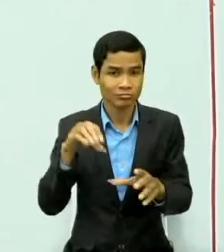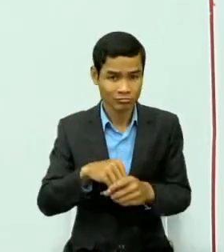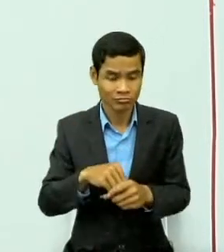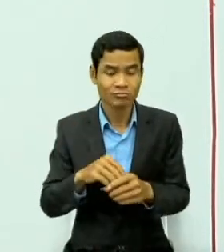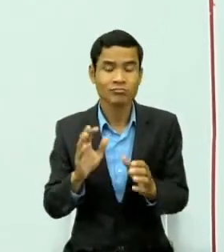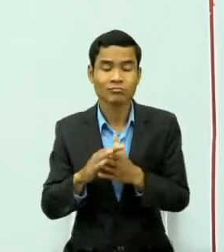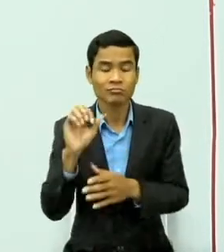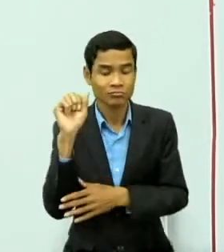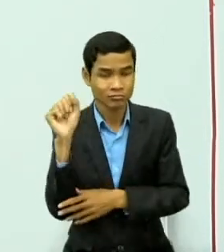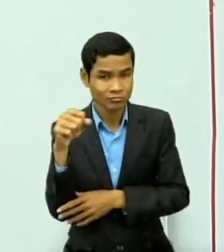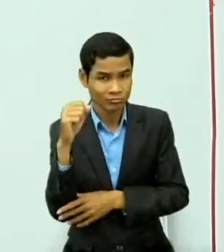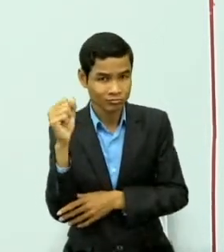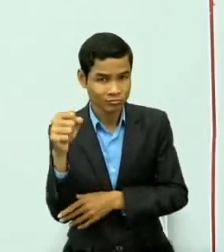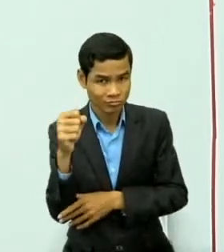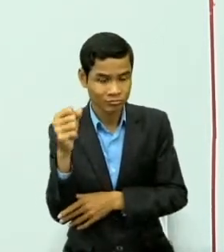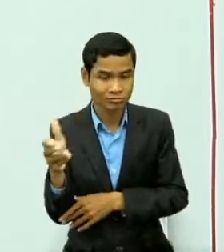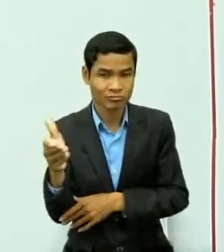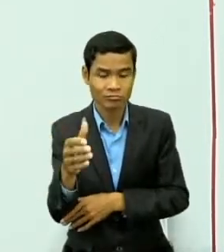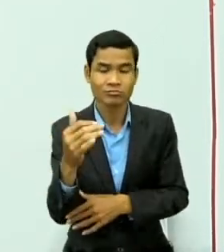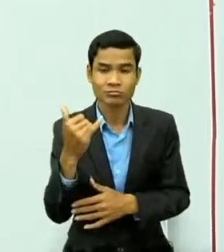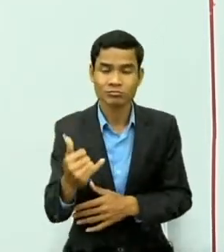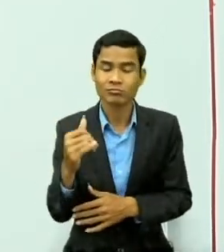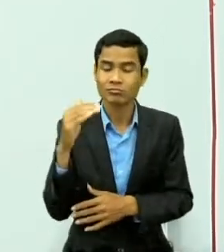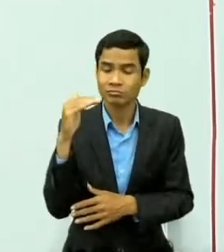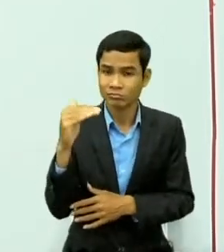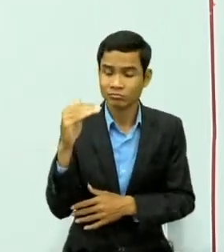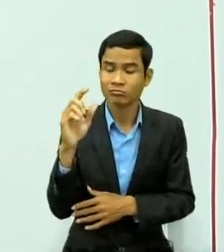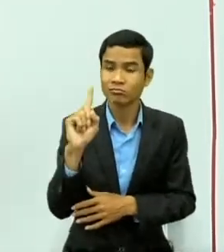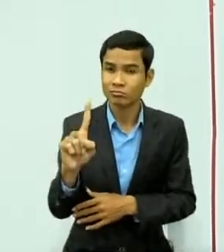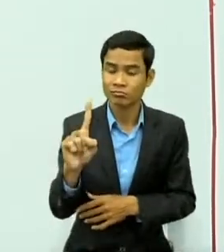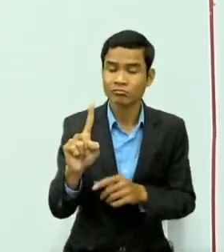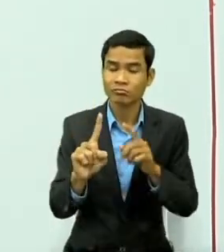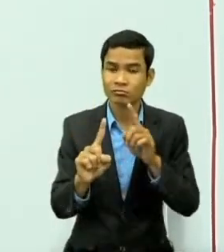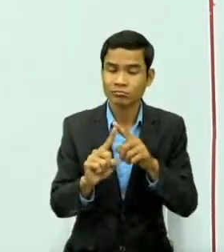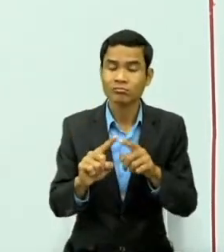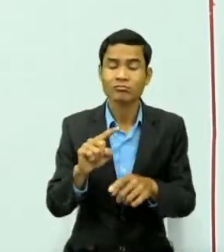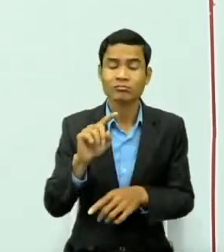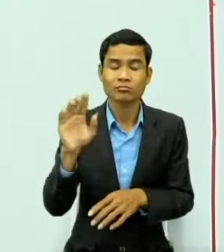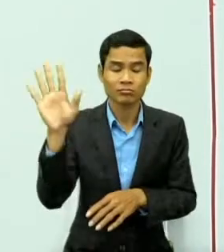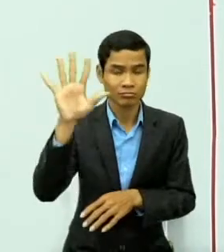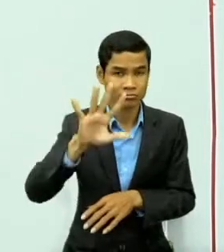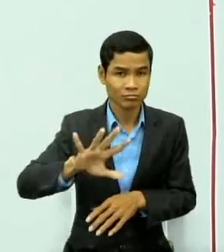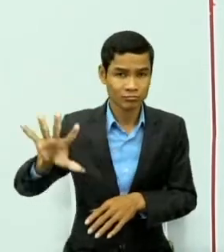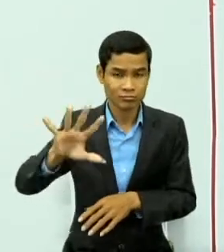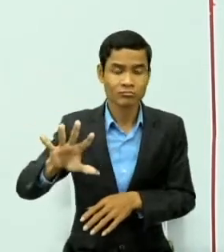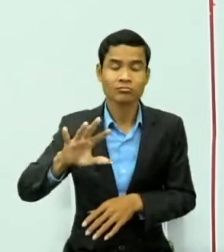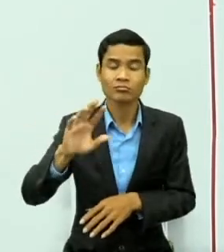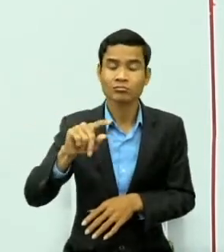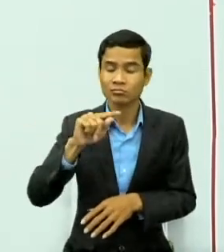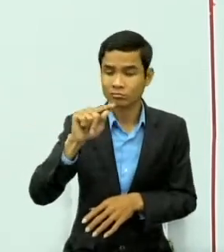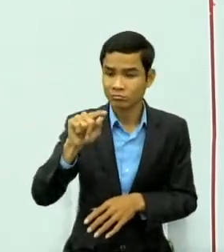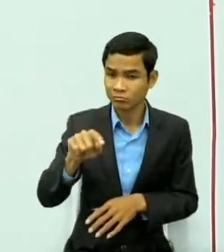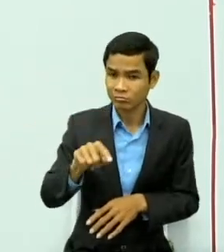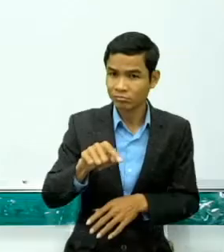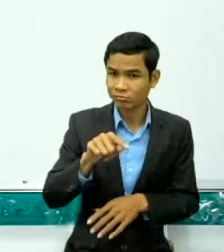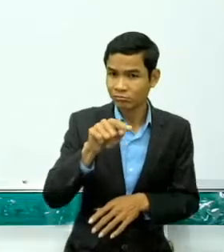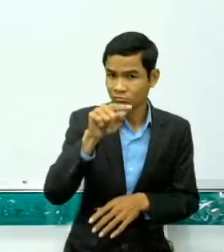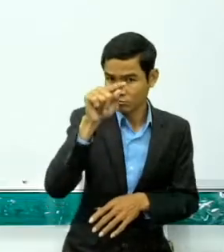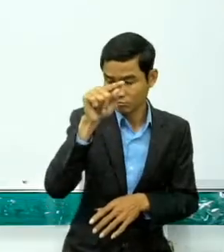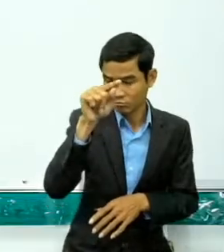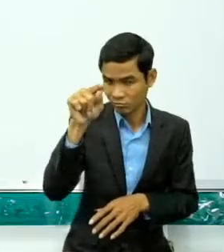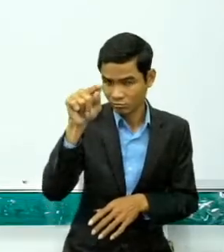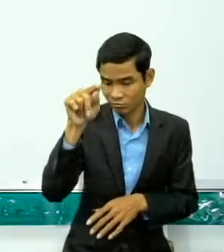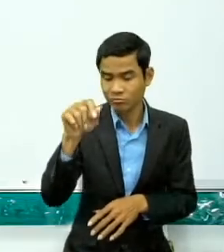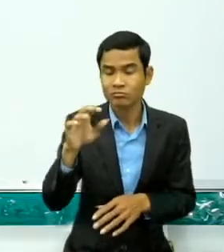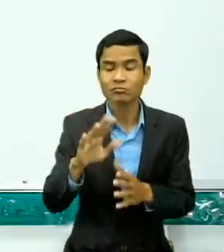ឡូវកូនត្រៀមដៃស្ដាំចង្អុលដៃដើម្បីសរសេរស្រឺនៅលើខ្ចោះជាមួយអ្នកគ្រូដោយយើងសរសេរបណ្ដាយើ